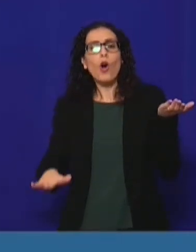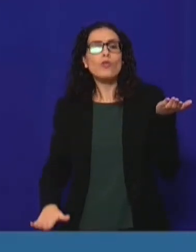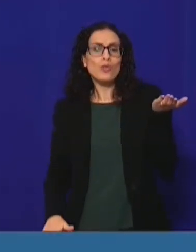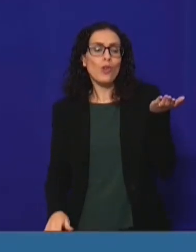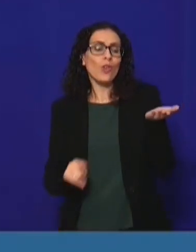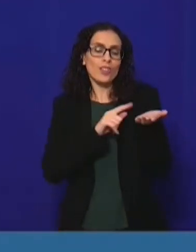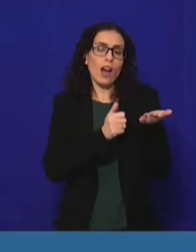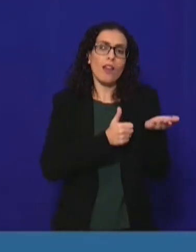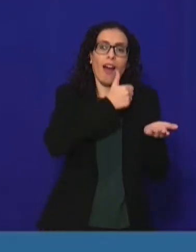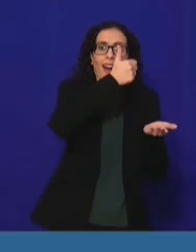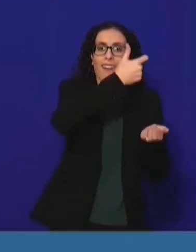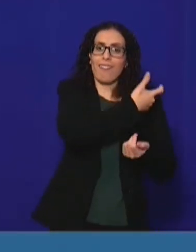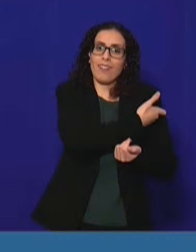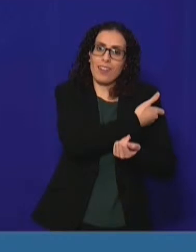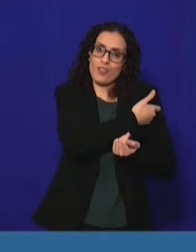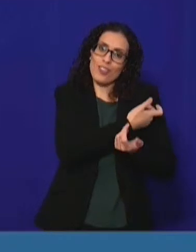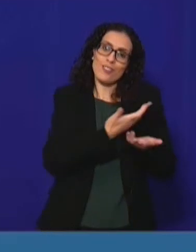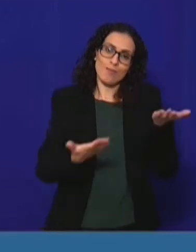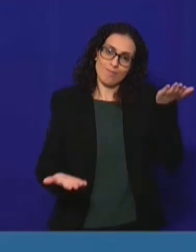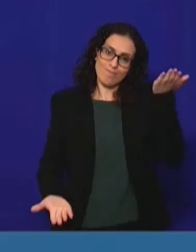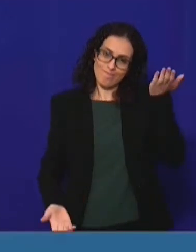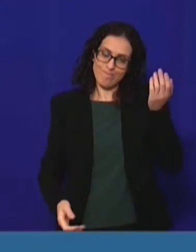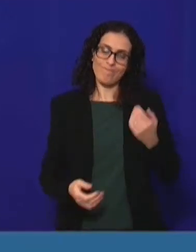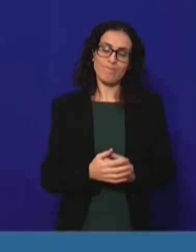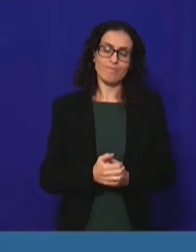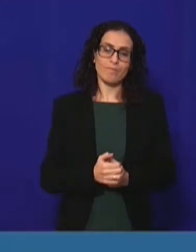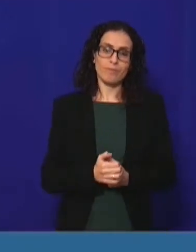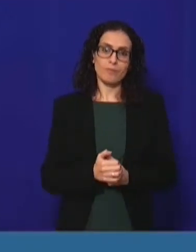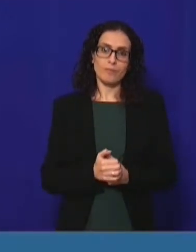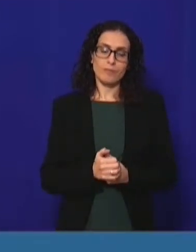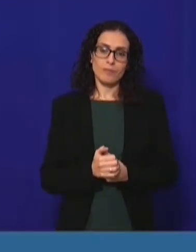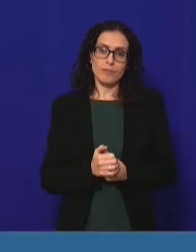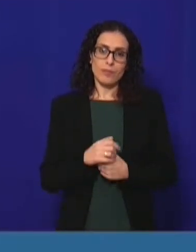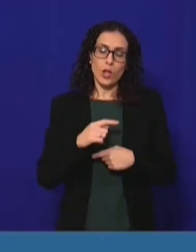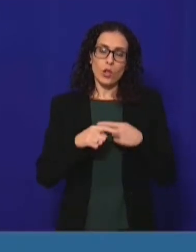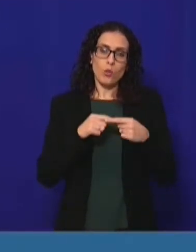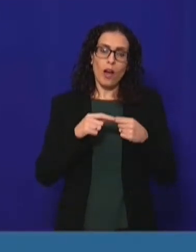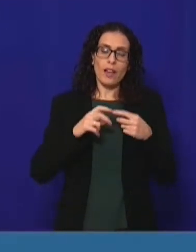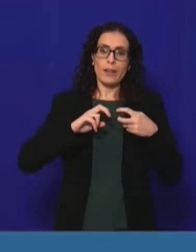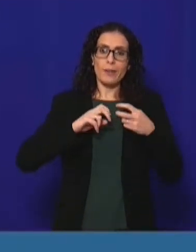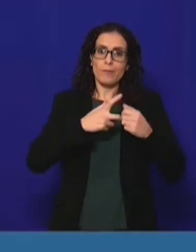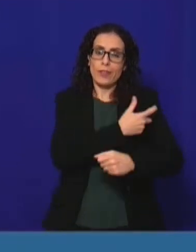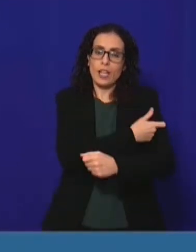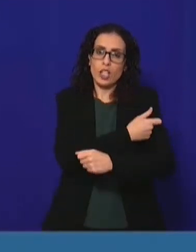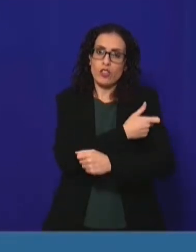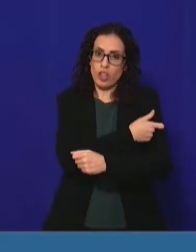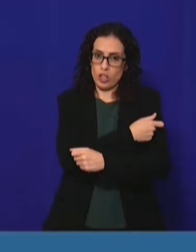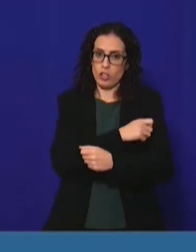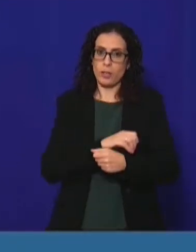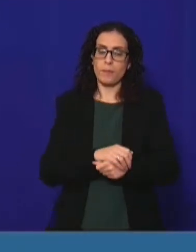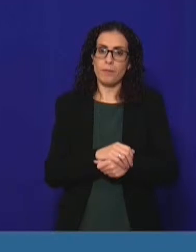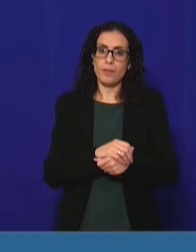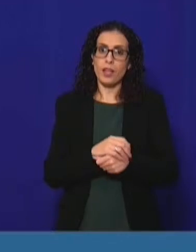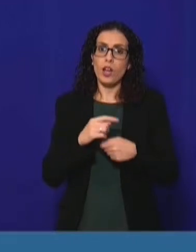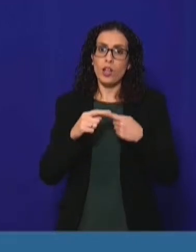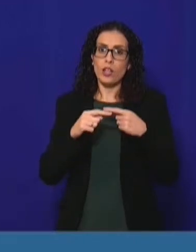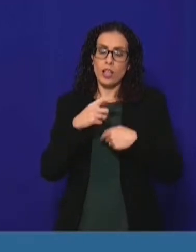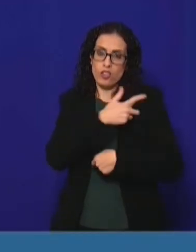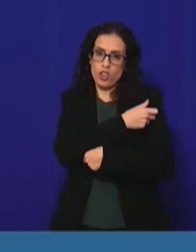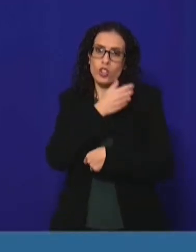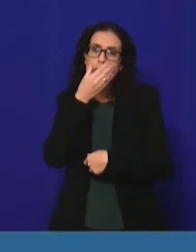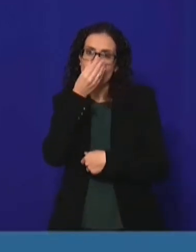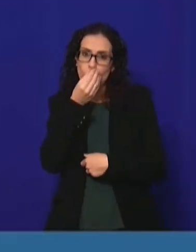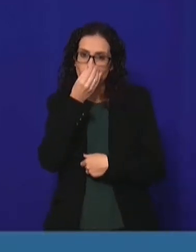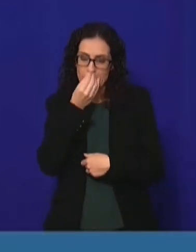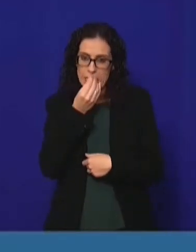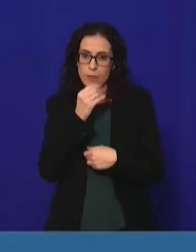r-risposta. Fuq it-tilqima tal-influenza, aħna rajna rispons qawwi ħafna. Infatti f'ġimgħa